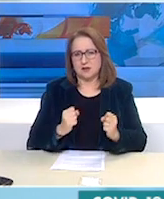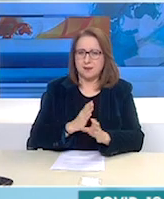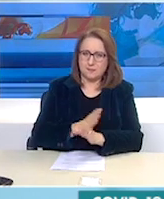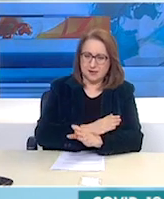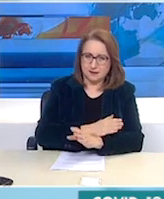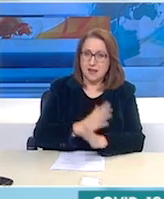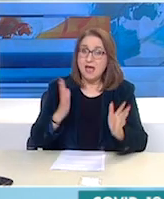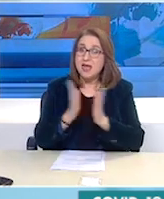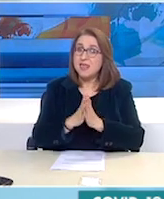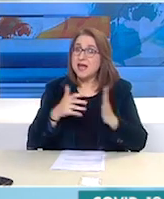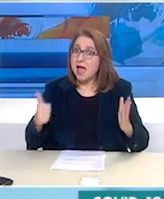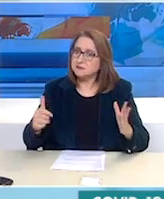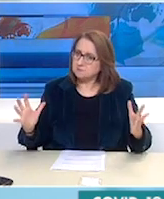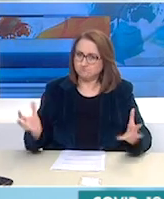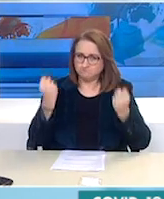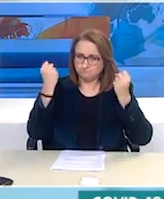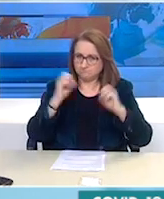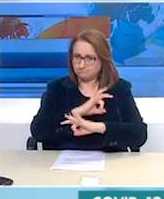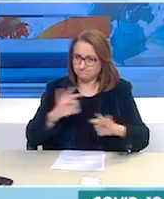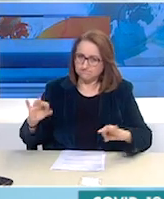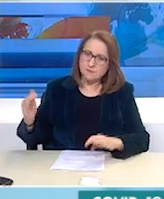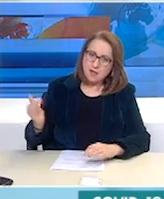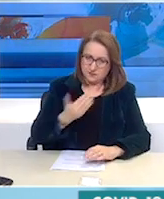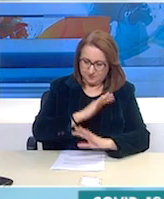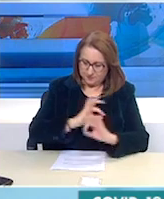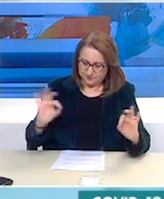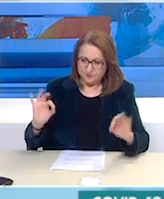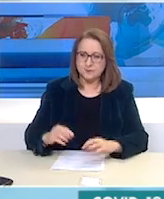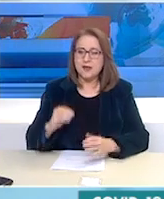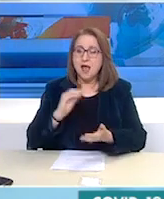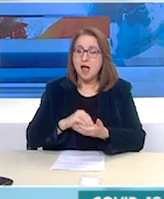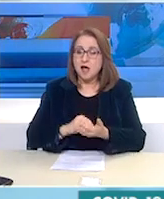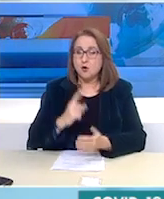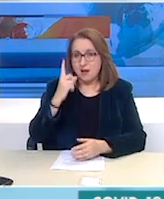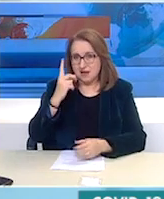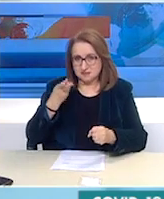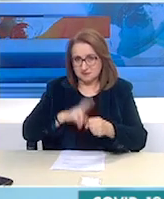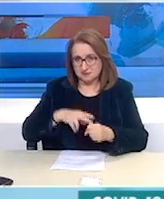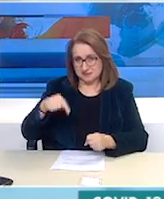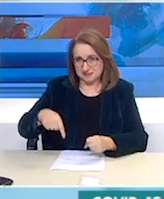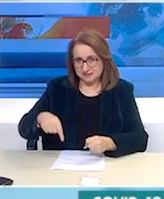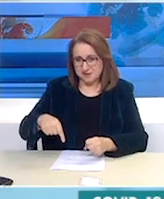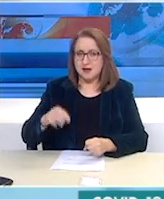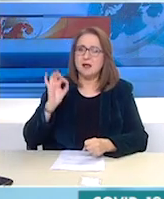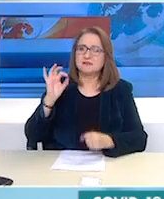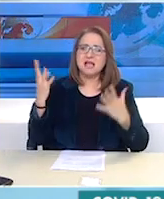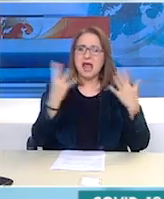ΜΕΘ. Τέλος, έχουμε έναν ακόμη καταγεγραμμένο θάνατο και 99 θανάτους συνολικά στη